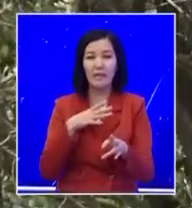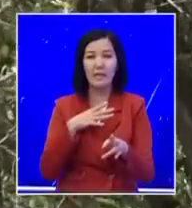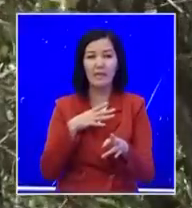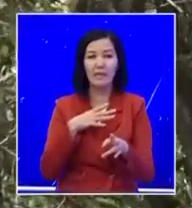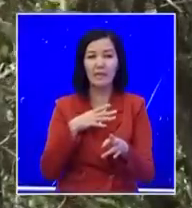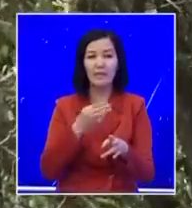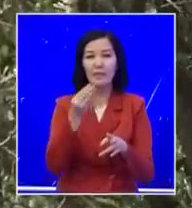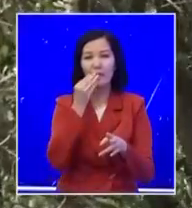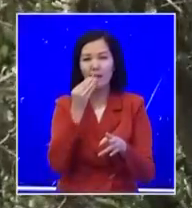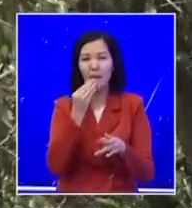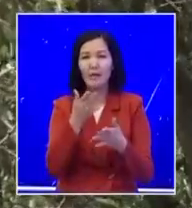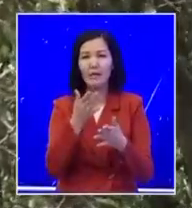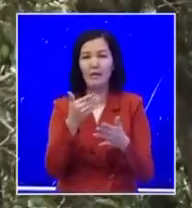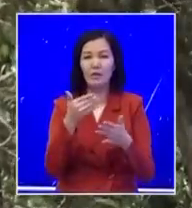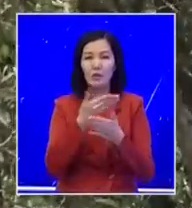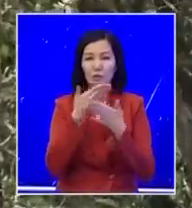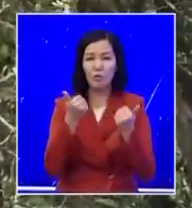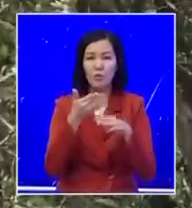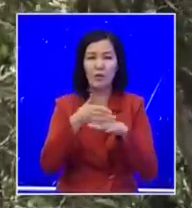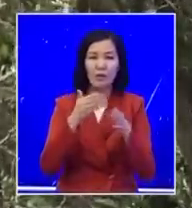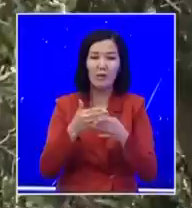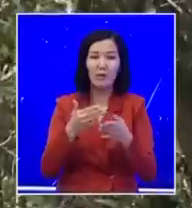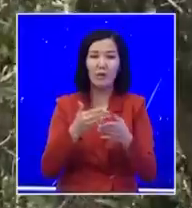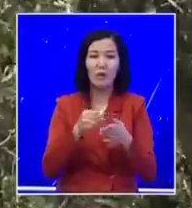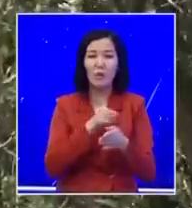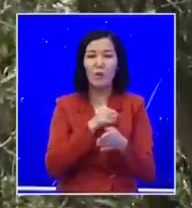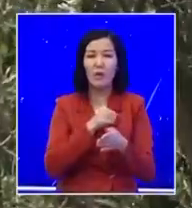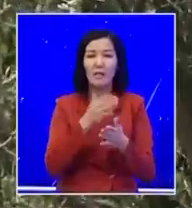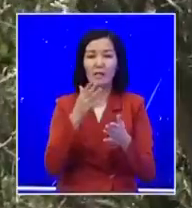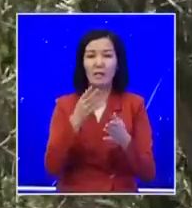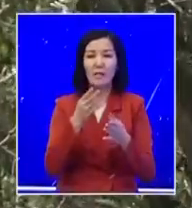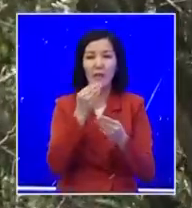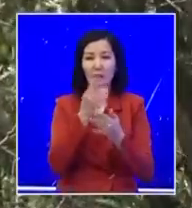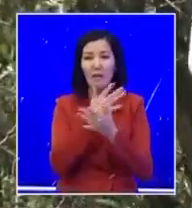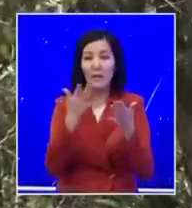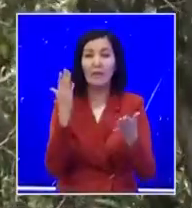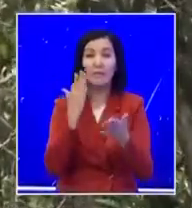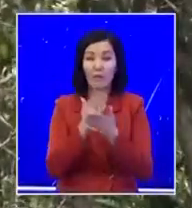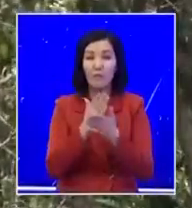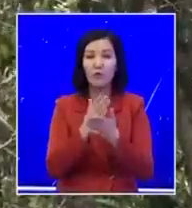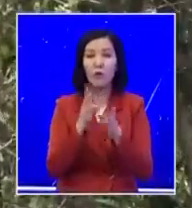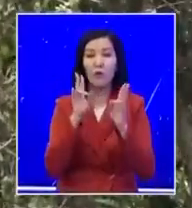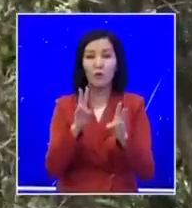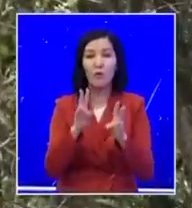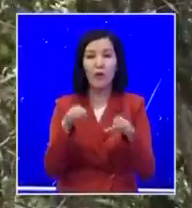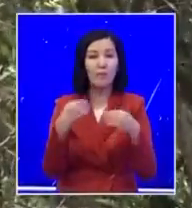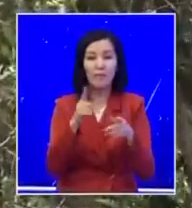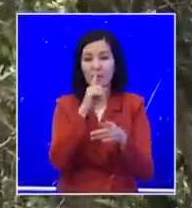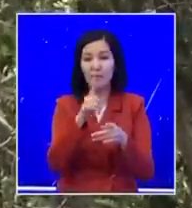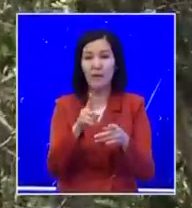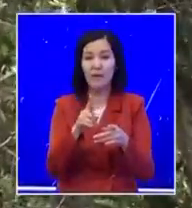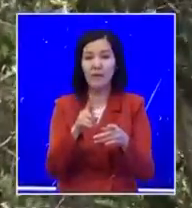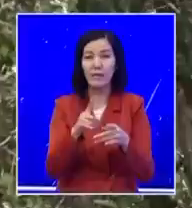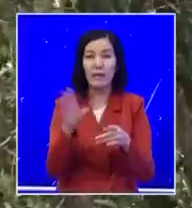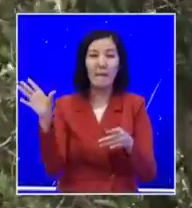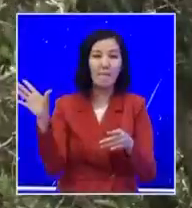дастарқандағы дәм атаулыны ұмытқан ел ашаршылықта, аштықта, амалсыздан, аспанда ұшқан мен жерде жыбырлаған